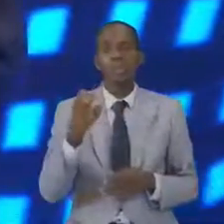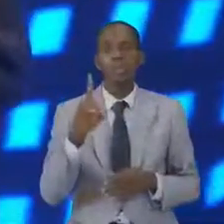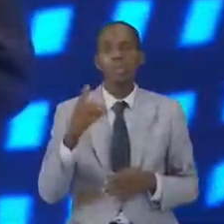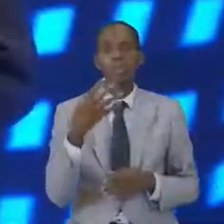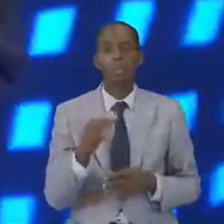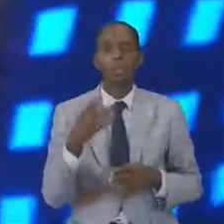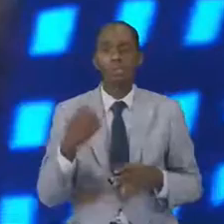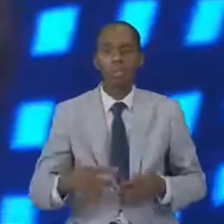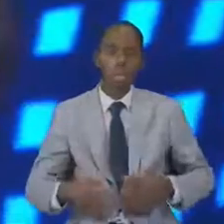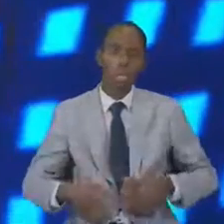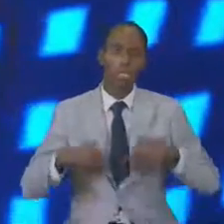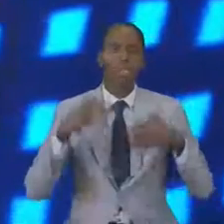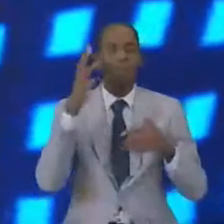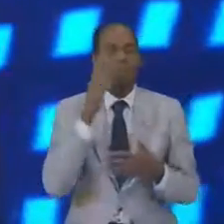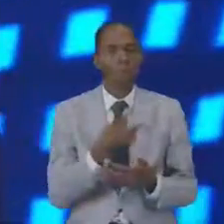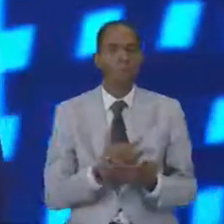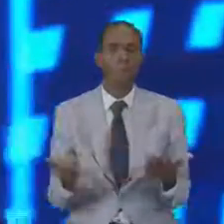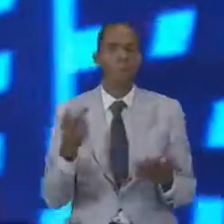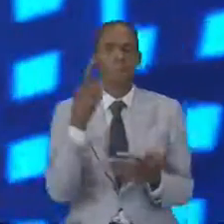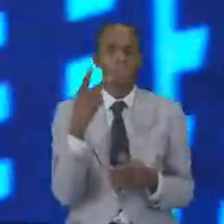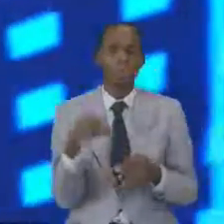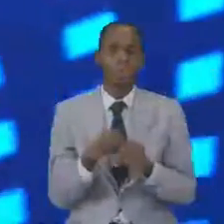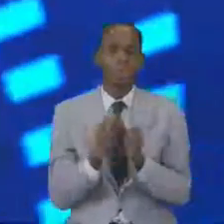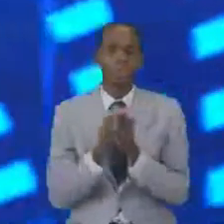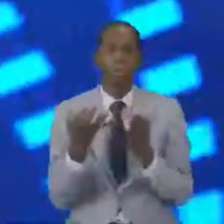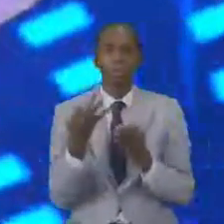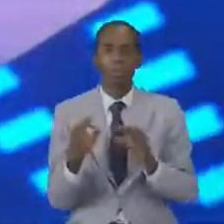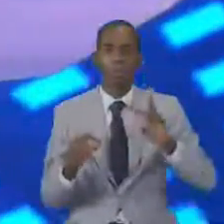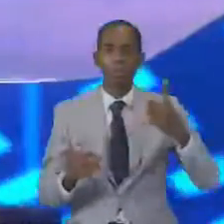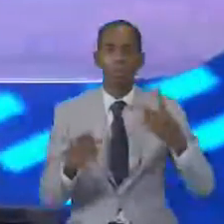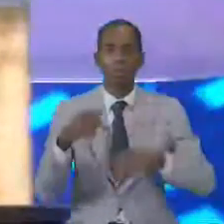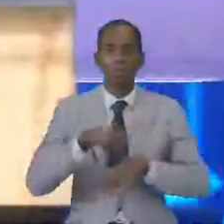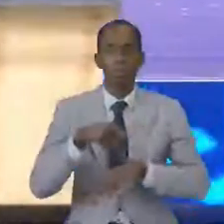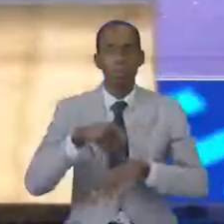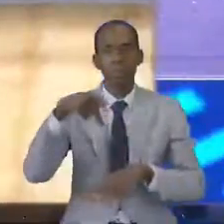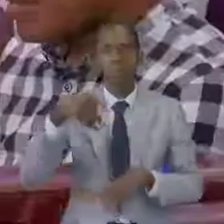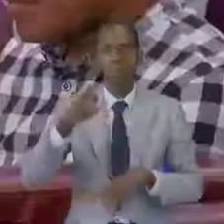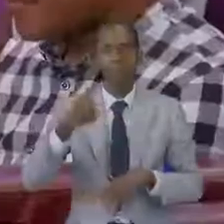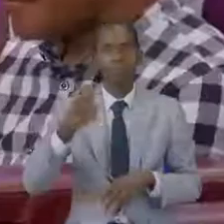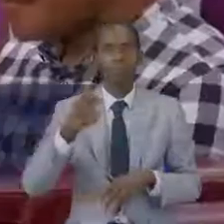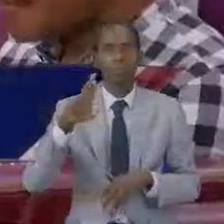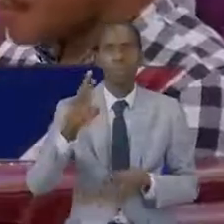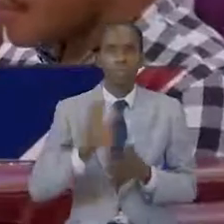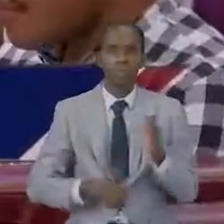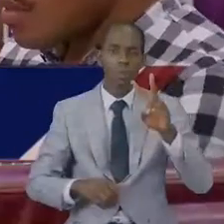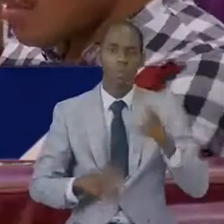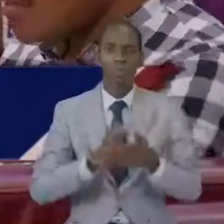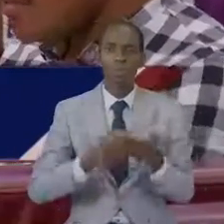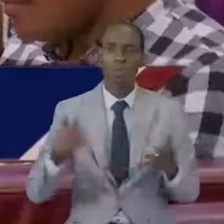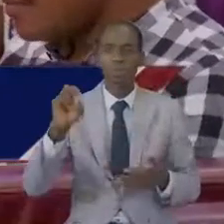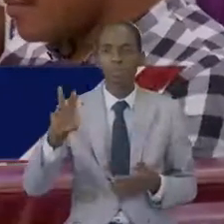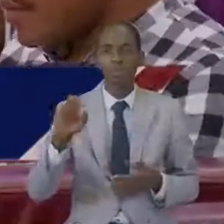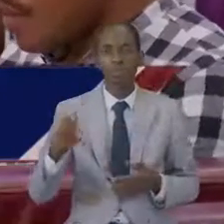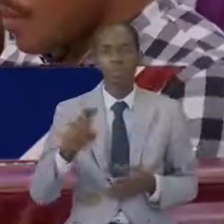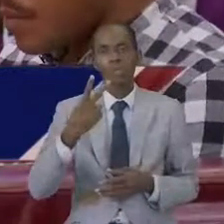fureur disparaît nous voyons deux pierres chapitre 2 verset 12